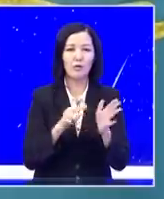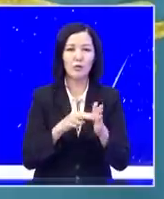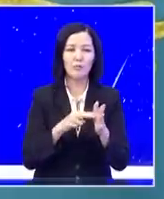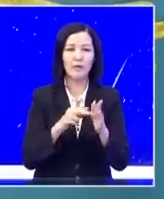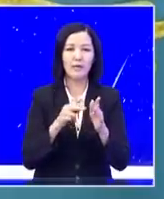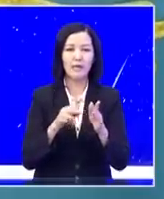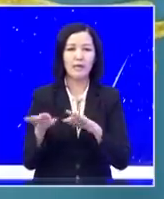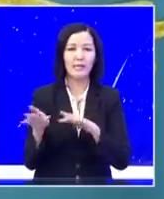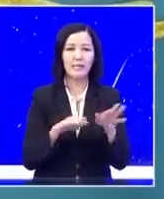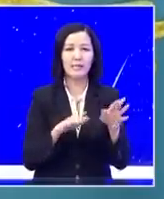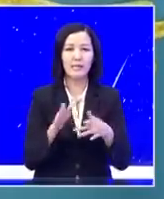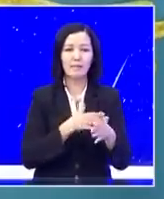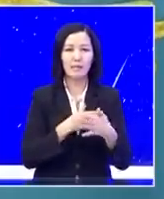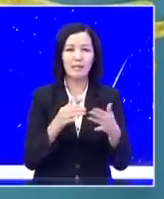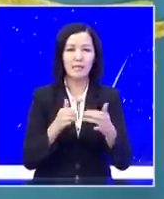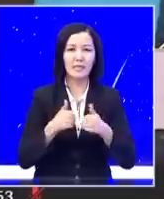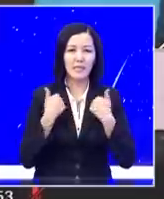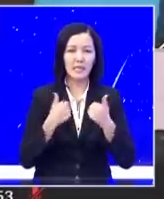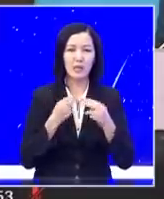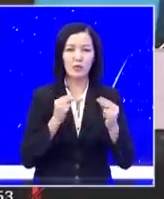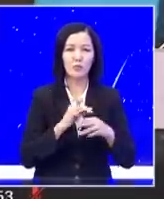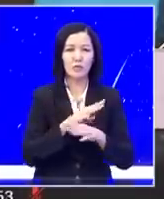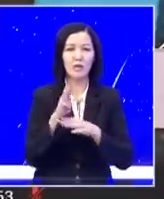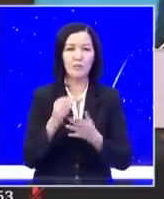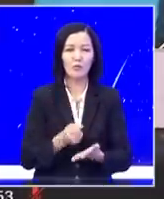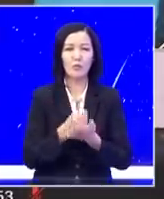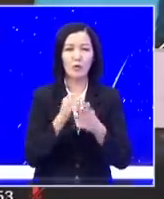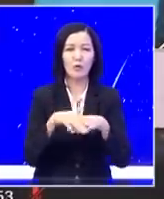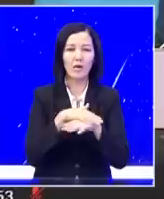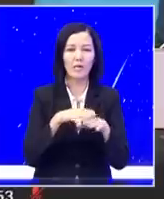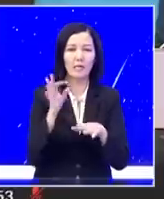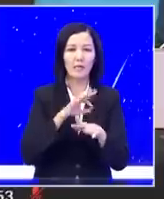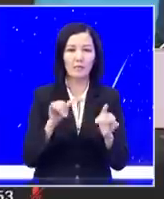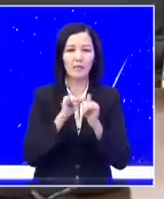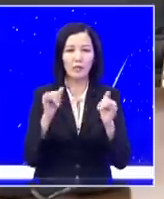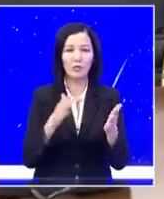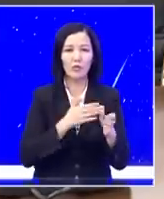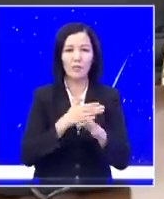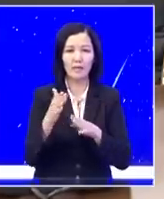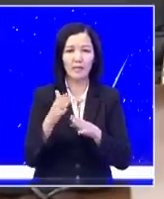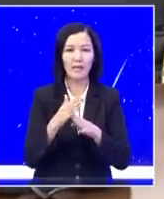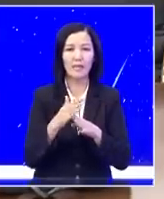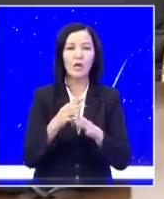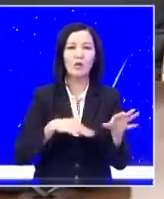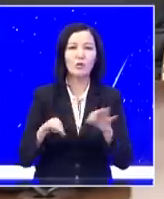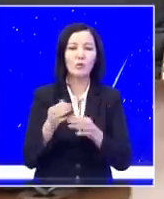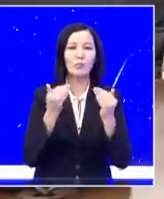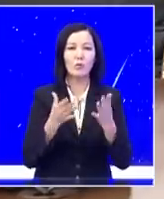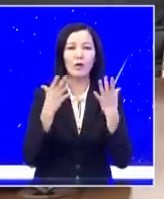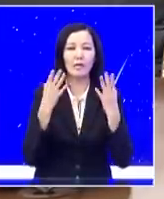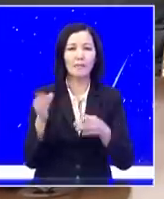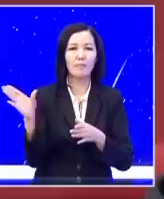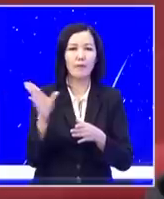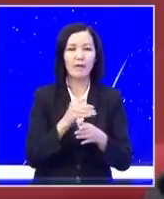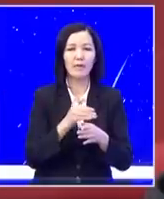іскерлік белсенділіктің таландыруға, жұмыспен қамтуды қолдауға және халықтың табысын арттыруға бағытталған. Аталу жобаны бұғанға